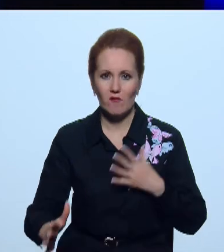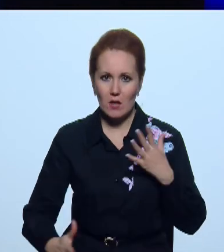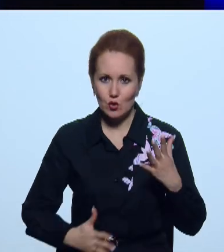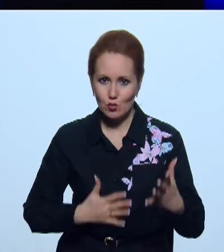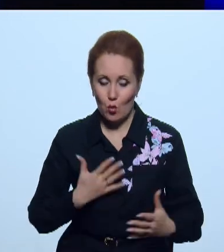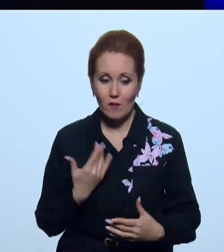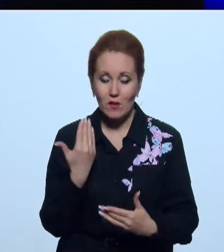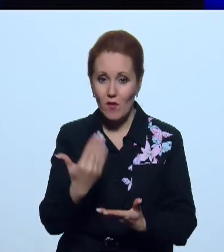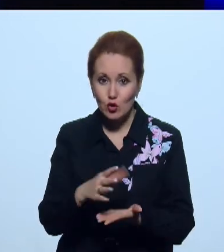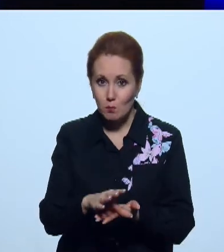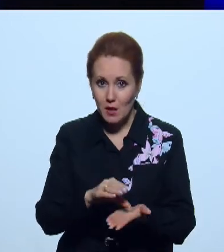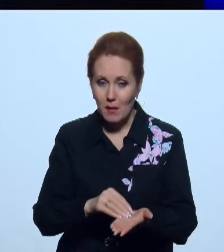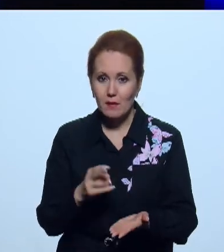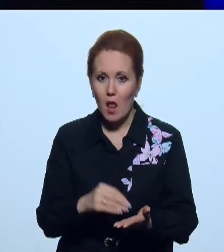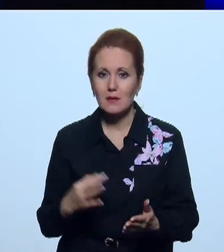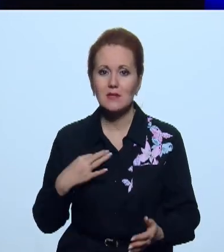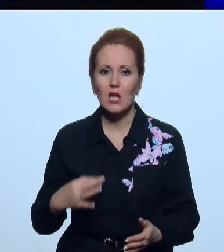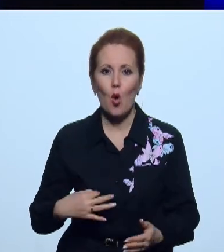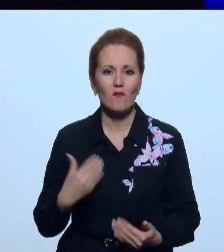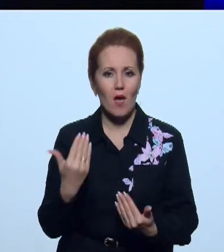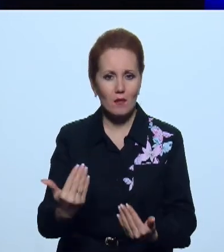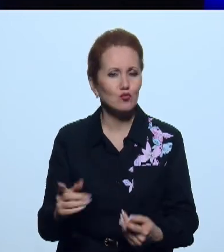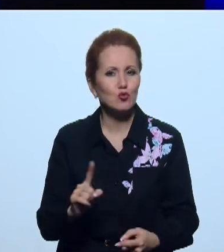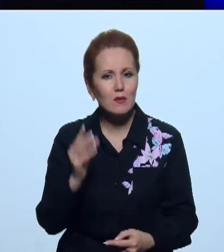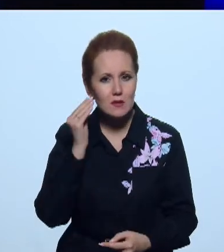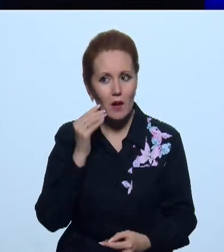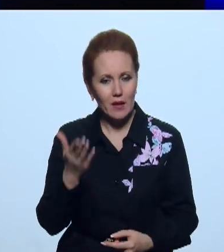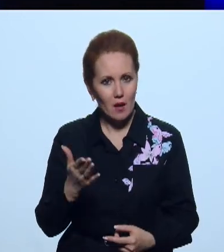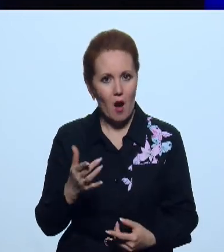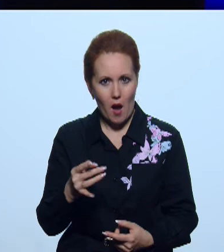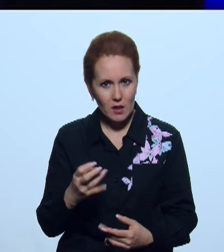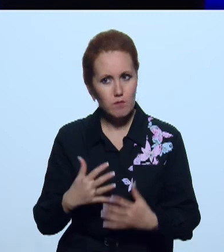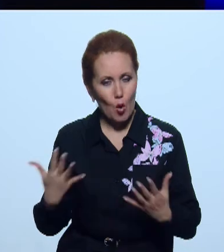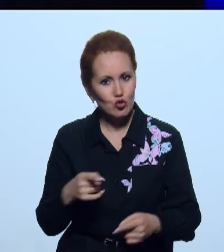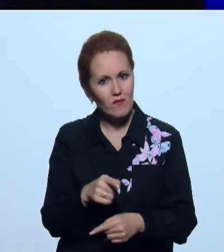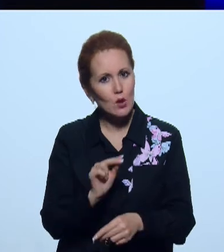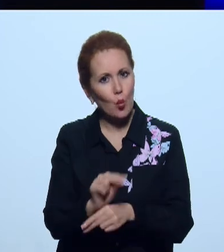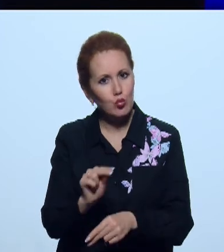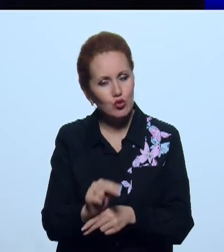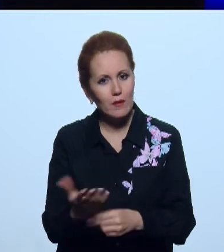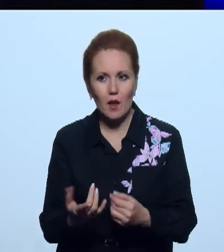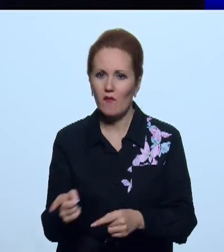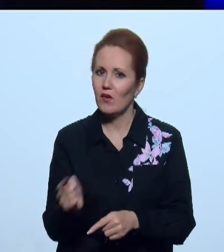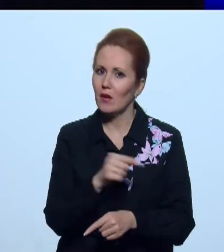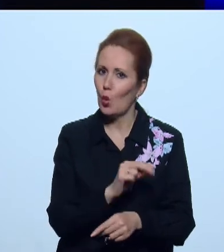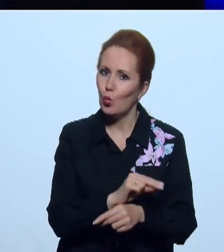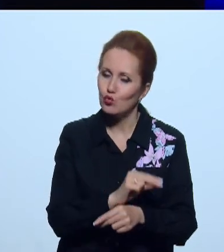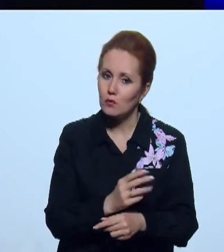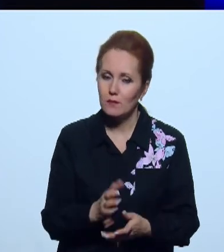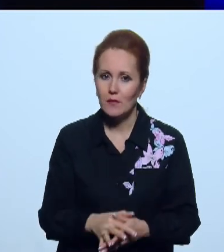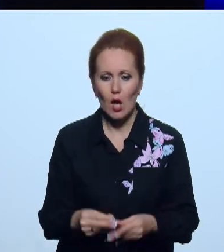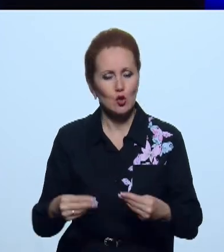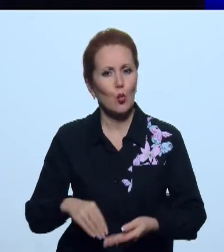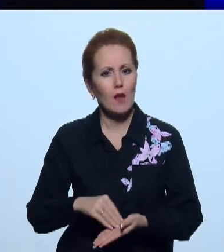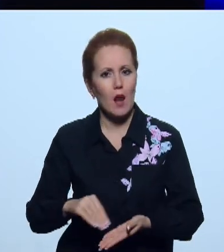ваш пример для сыновей, что значит? Или больше они вас чему-то учат, Лен? Как вот происходит? Журналистикой